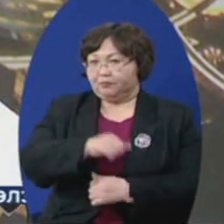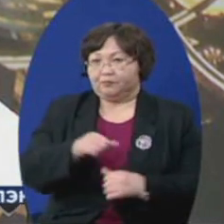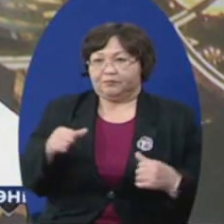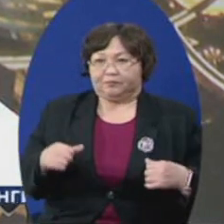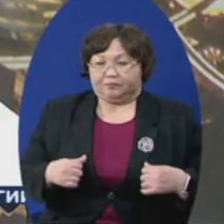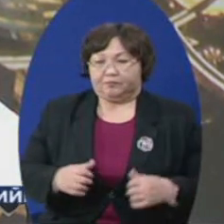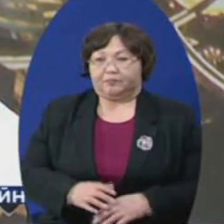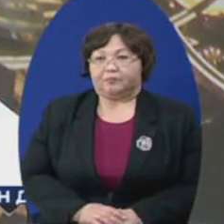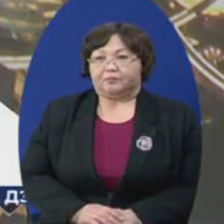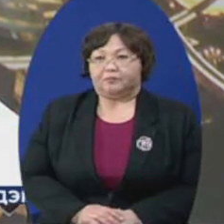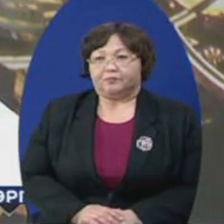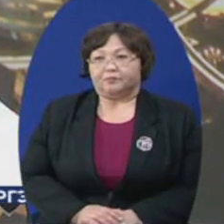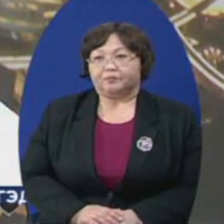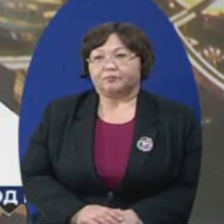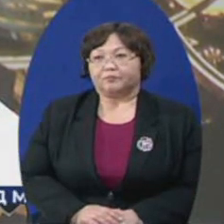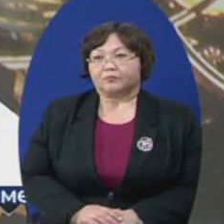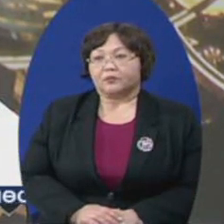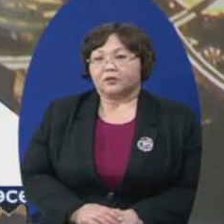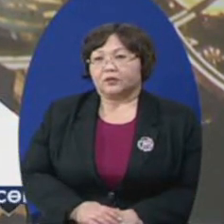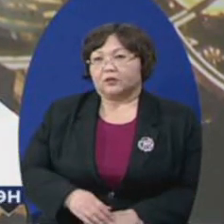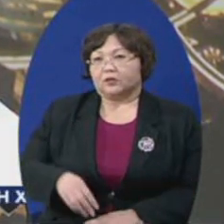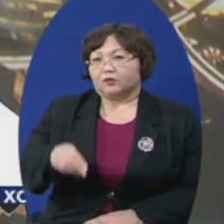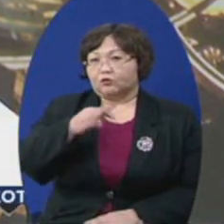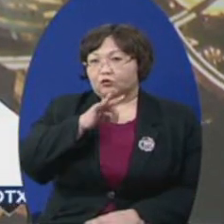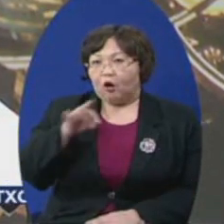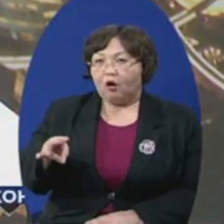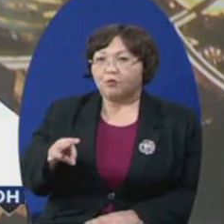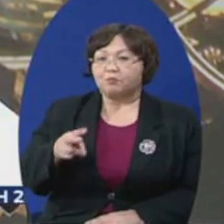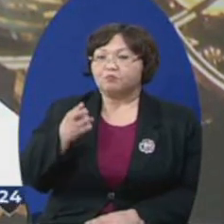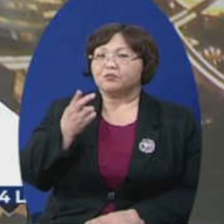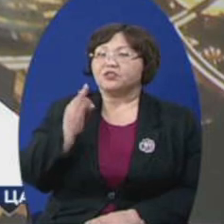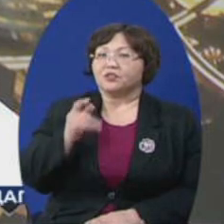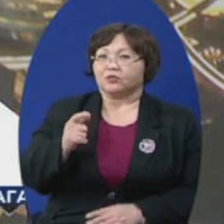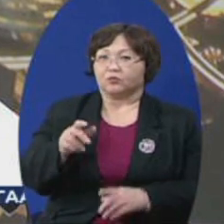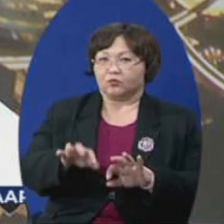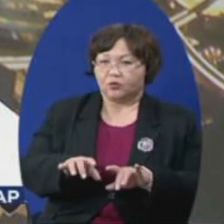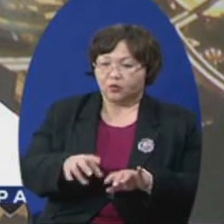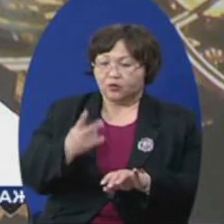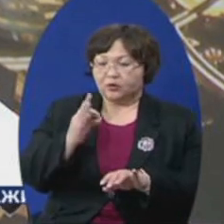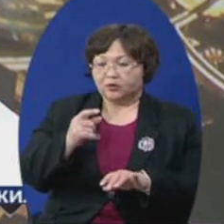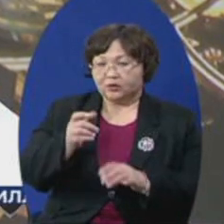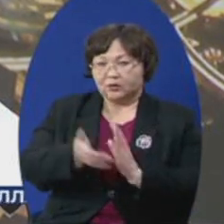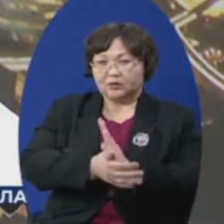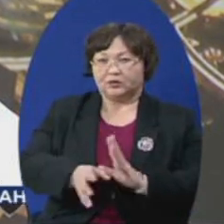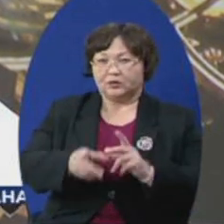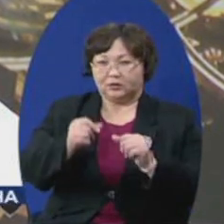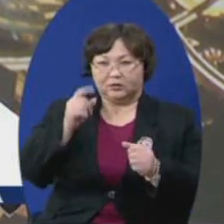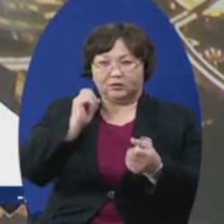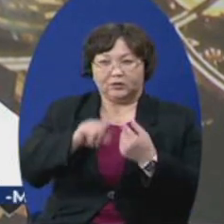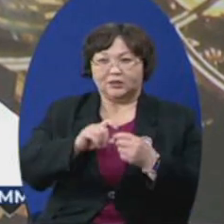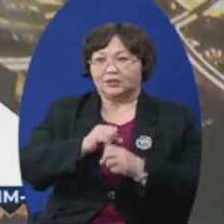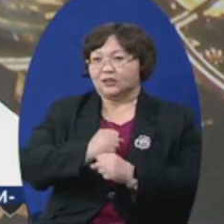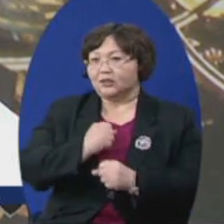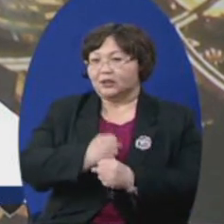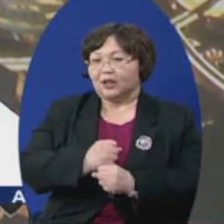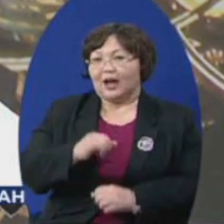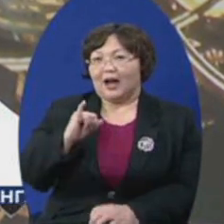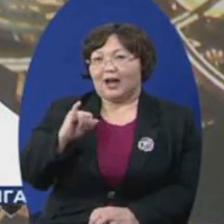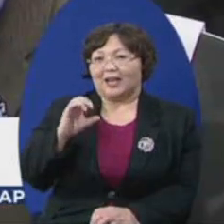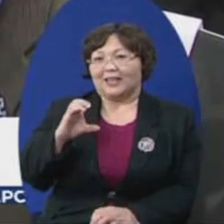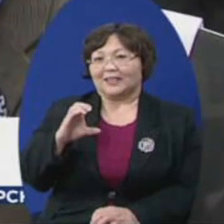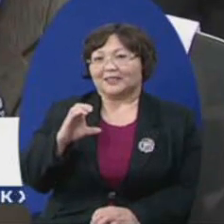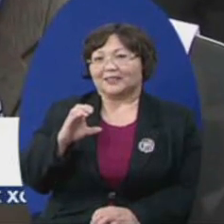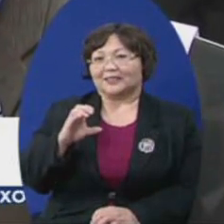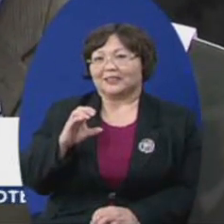бэрхшээлтэй иргэдтэй тоон бүчиг бичиг үсгийн чадварыг нь суулгах тодорхой зорилтыг дэвшүүлж энэ IAC төв